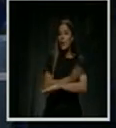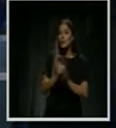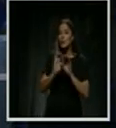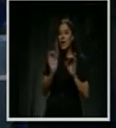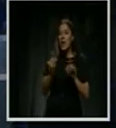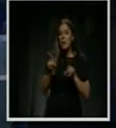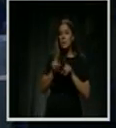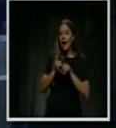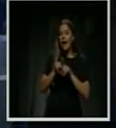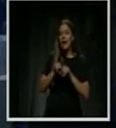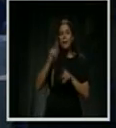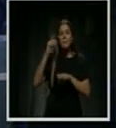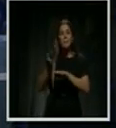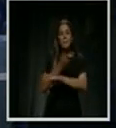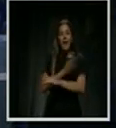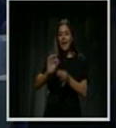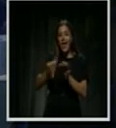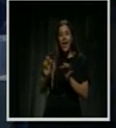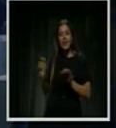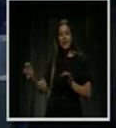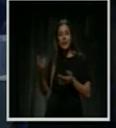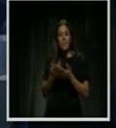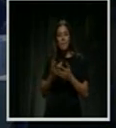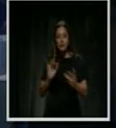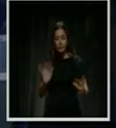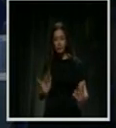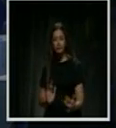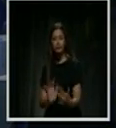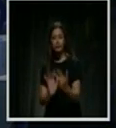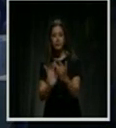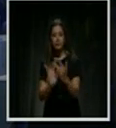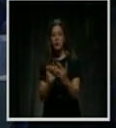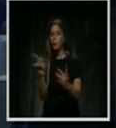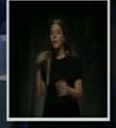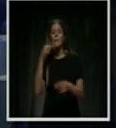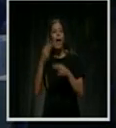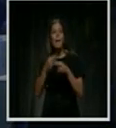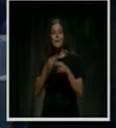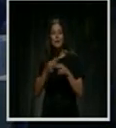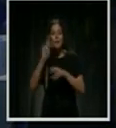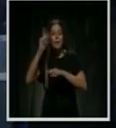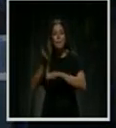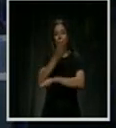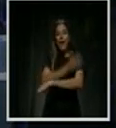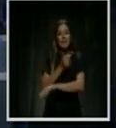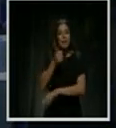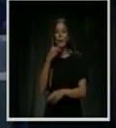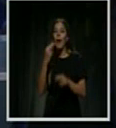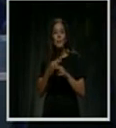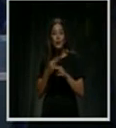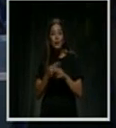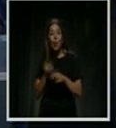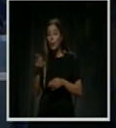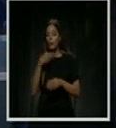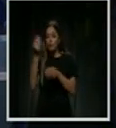tan enerġija li kenna li jagħmlu t-tieni interconnector jidilhom 11 sena fil-gvern m'għamlux. Għaliex m'għamlux investiment fid-distribuzzjoni li